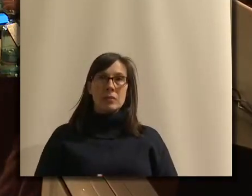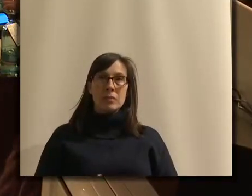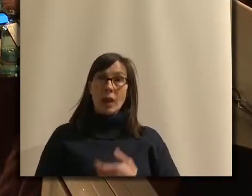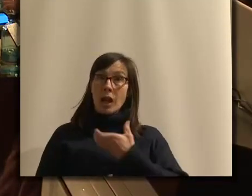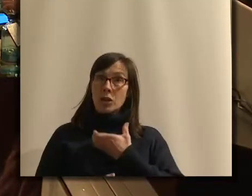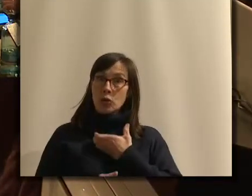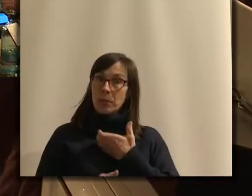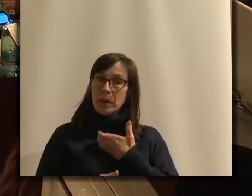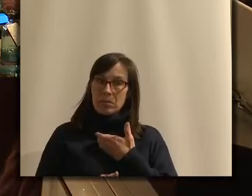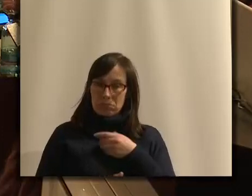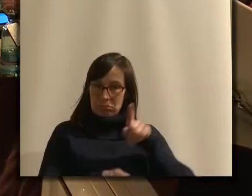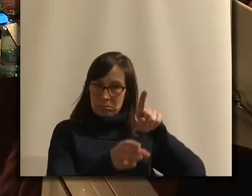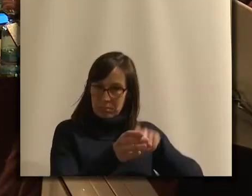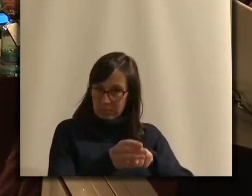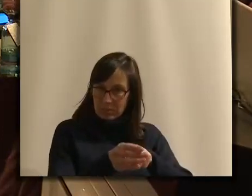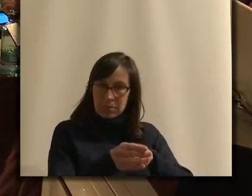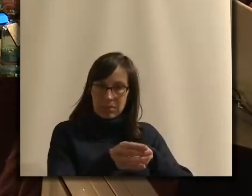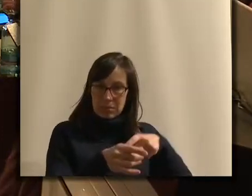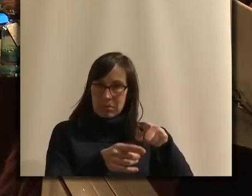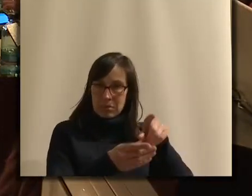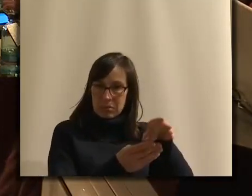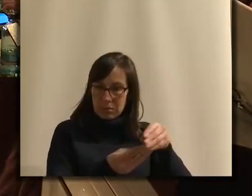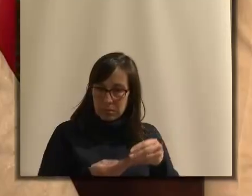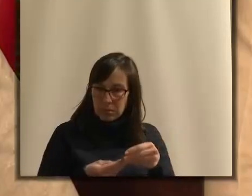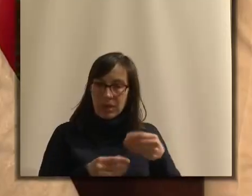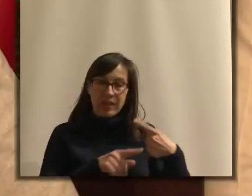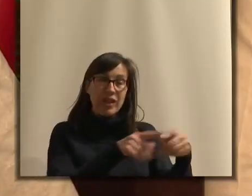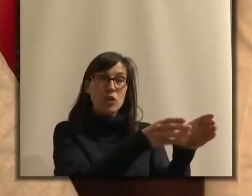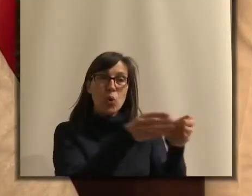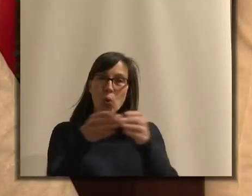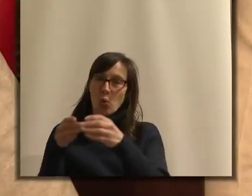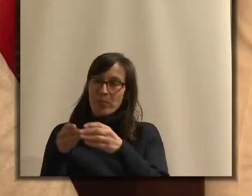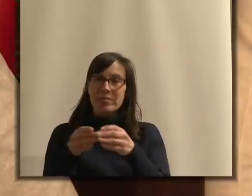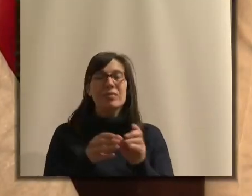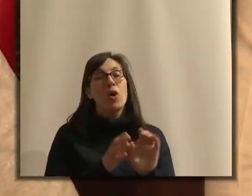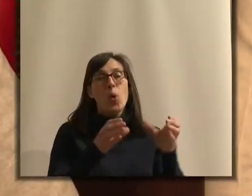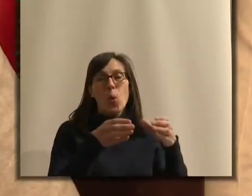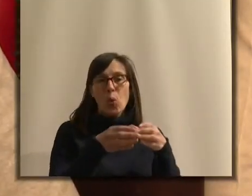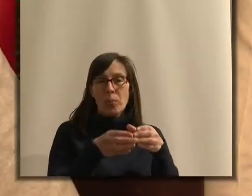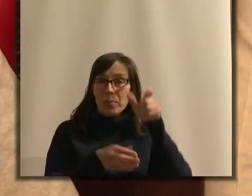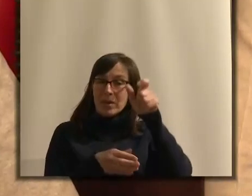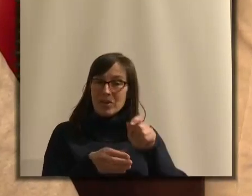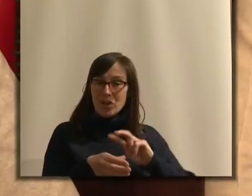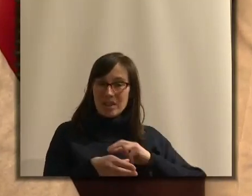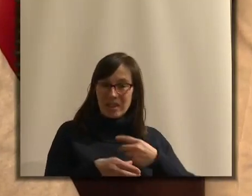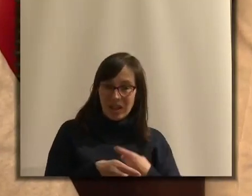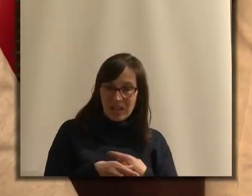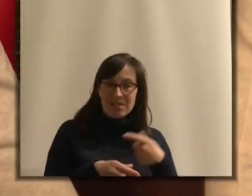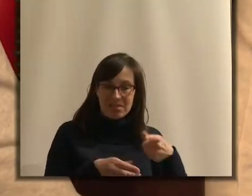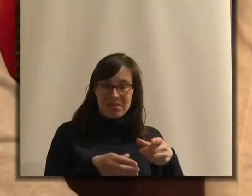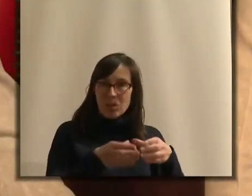l'Ajuntament s'hi ha acollit, hi ha diferents col·lectius, un d'ells és el col·lectiu de persones trans, i nosaltres